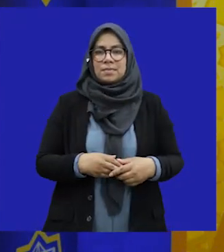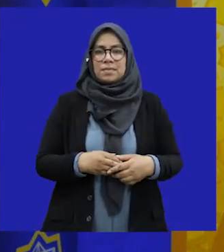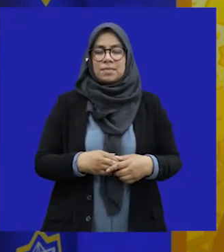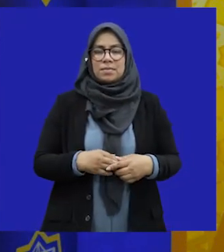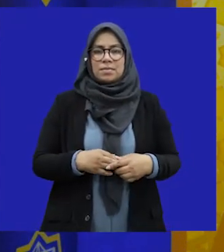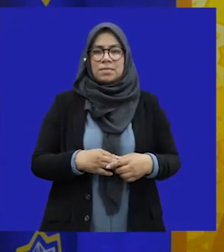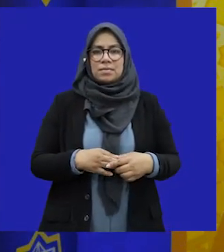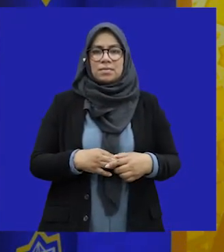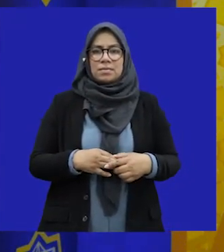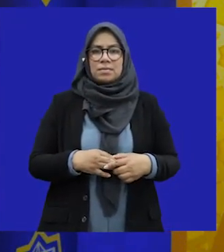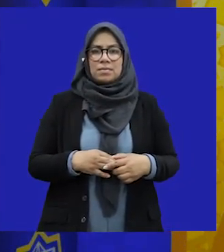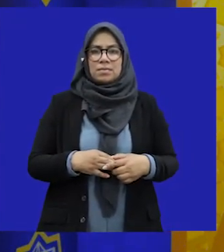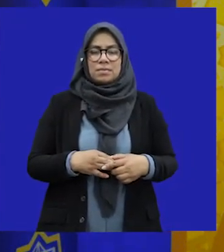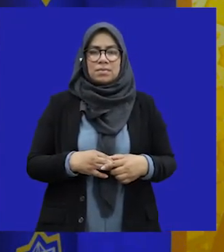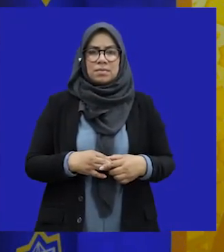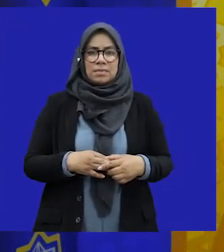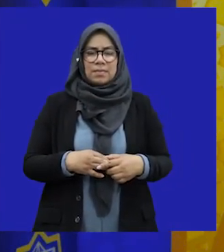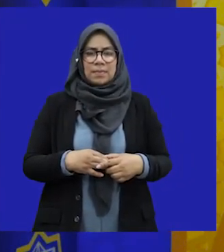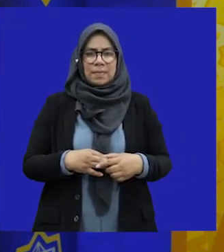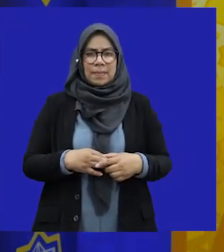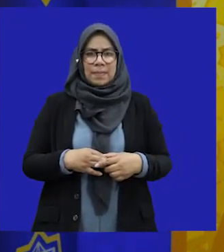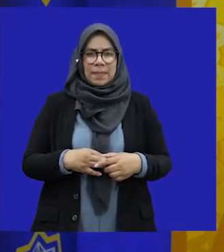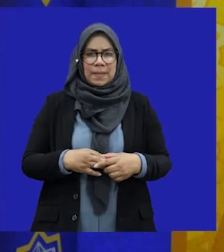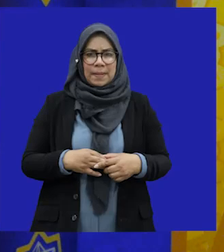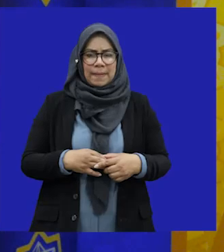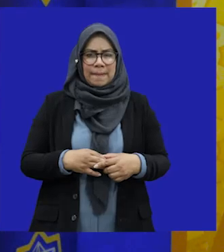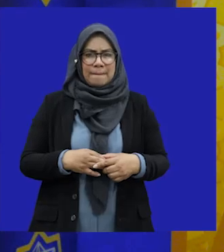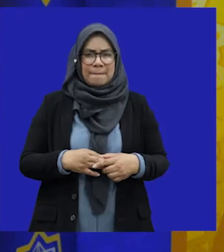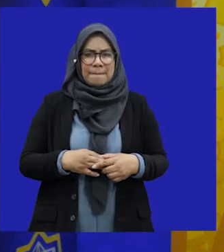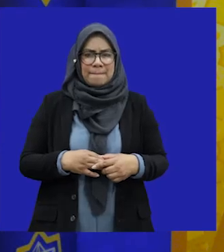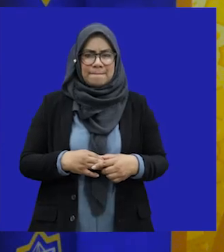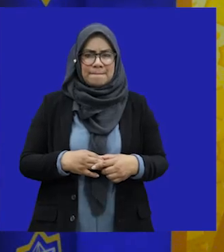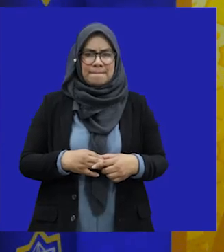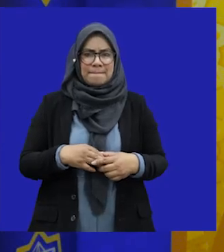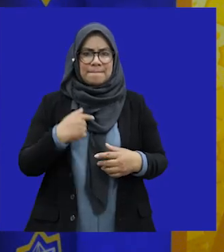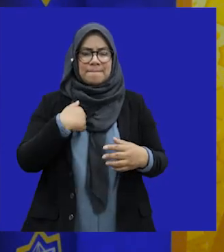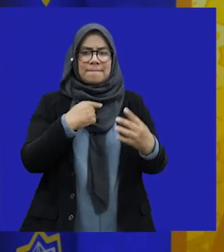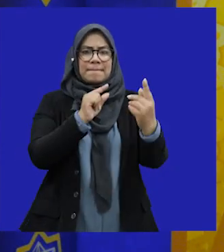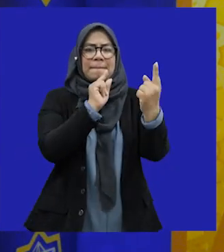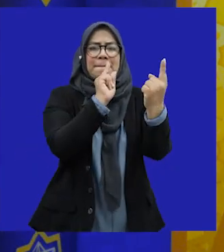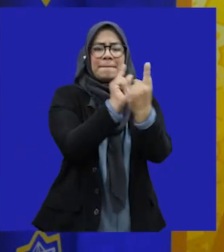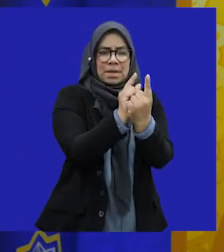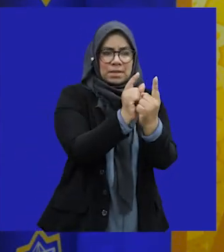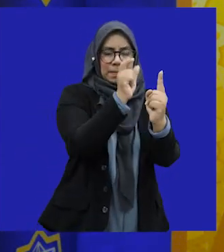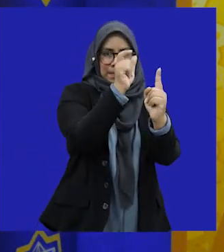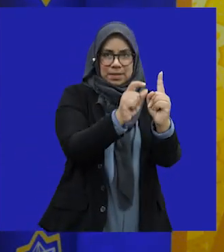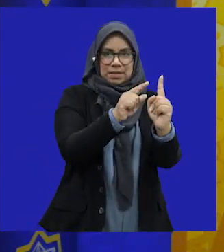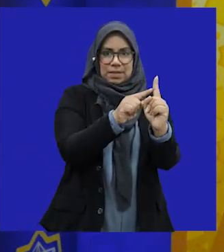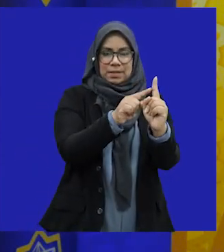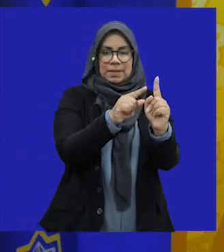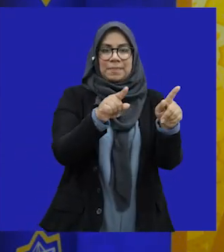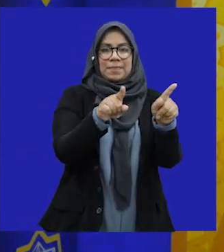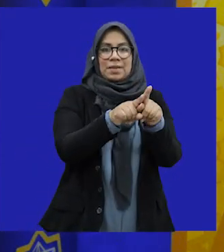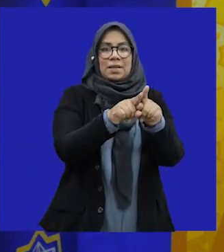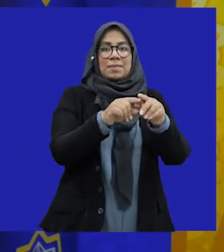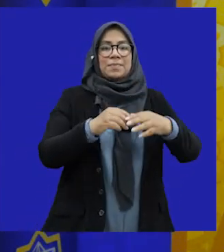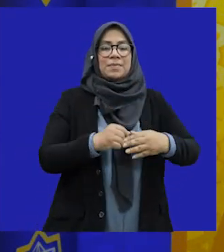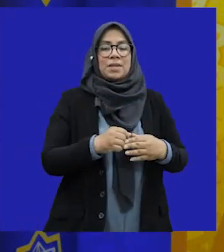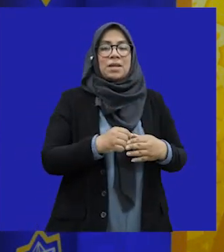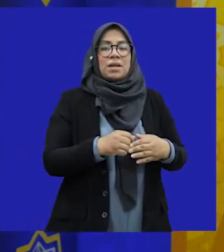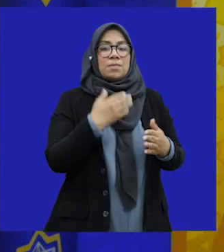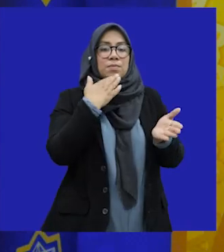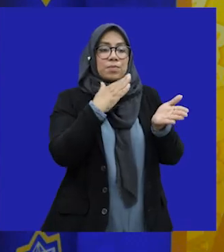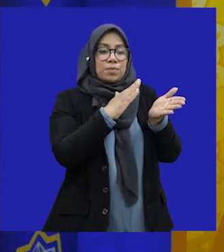الله عليه وسلم, that I met Thawban bin Bujdud, who was the servant of Rasulullah sallallahu